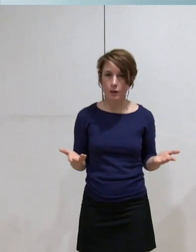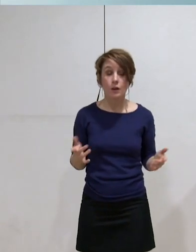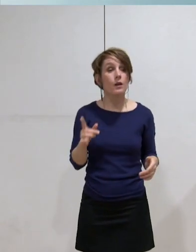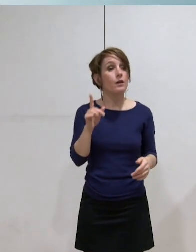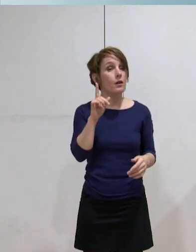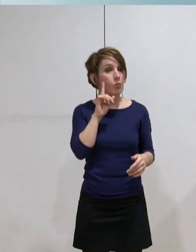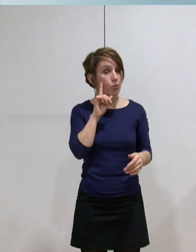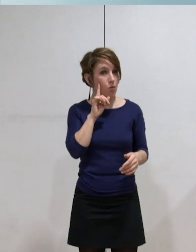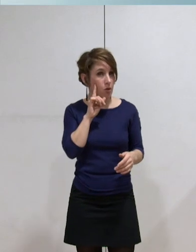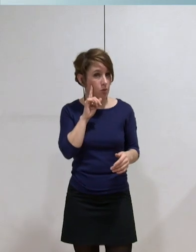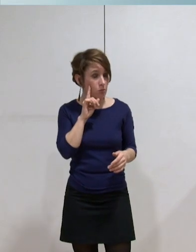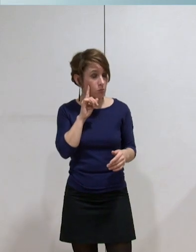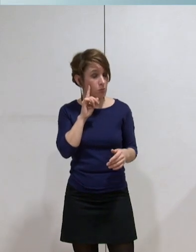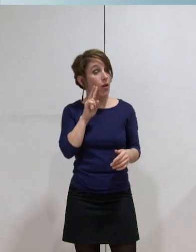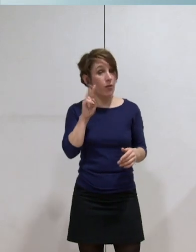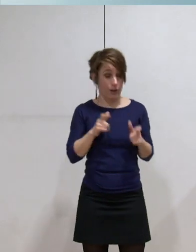supporter